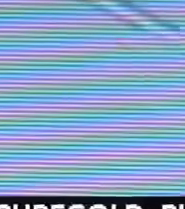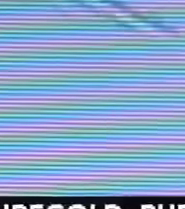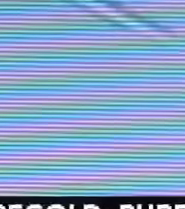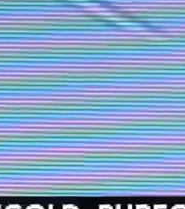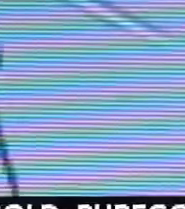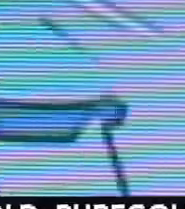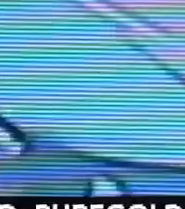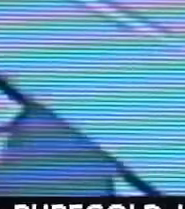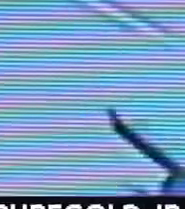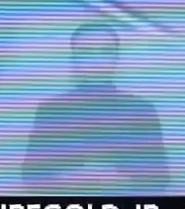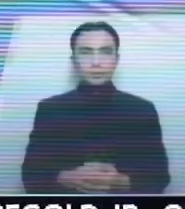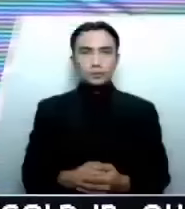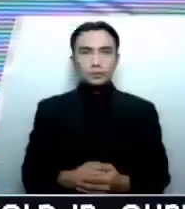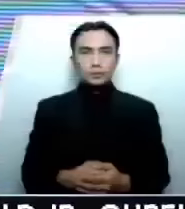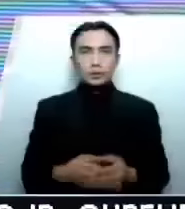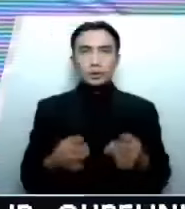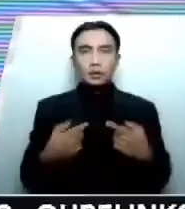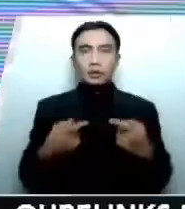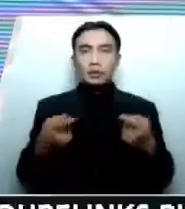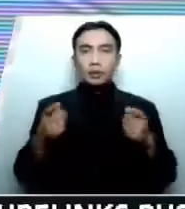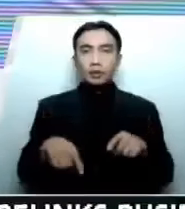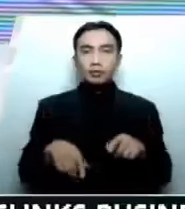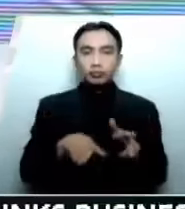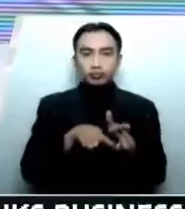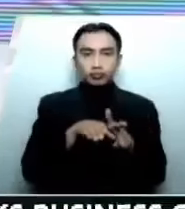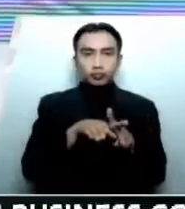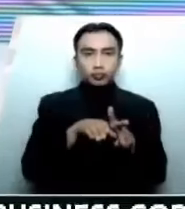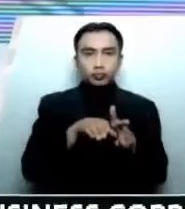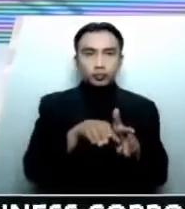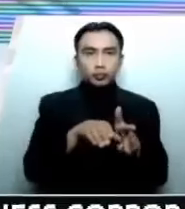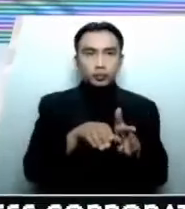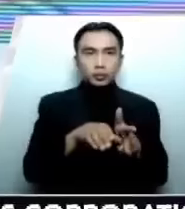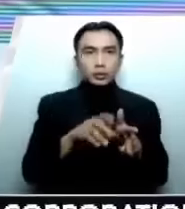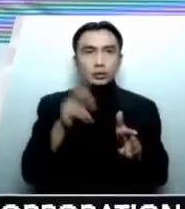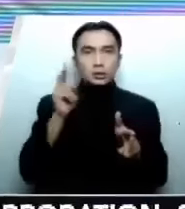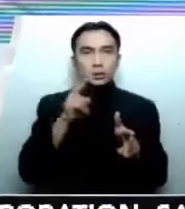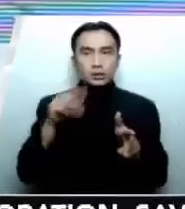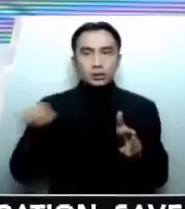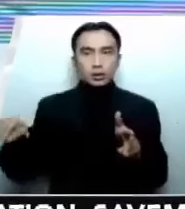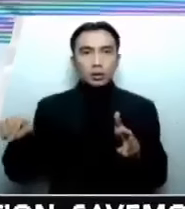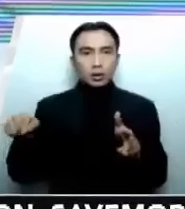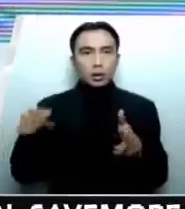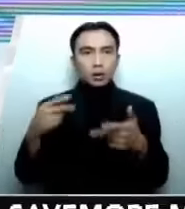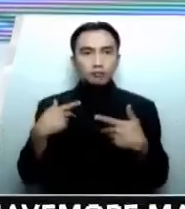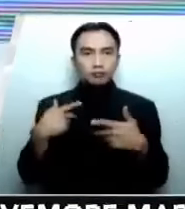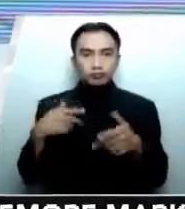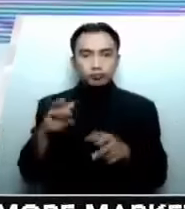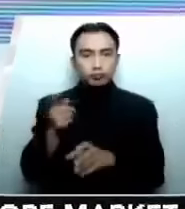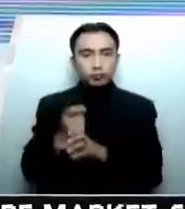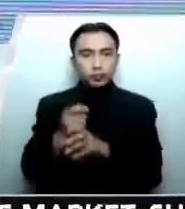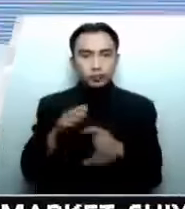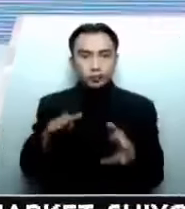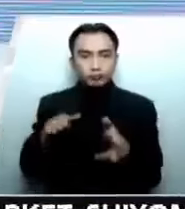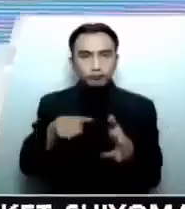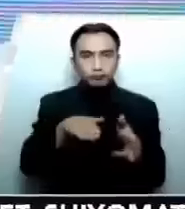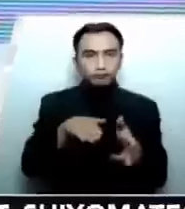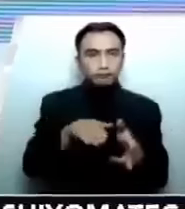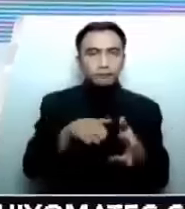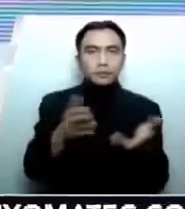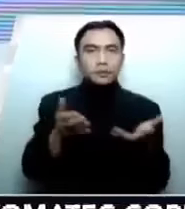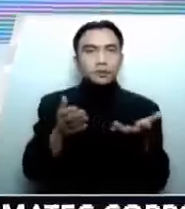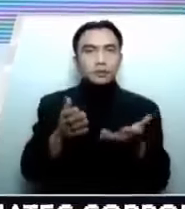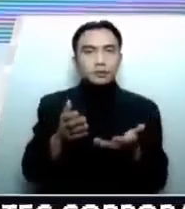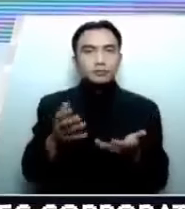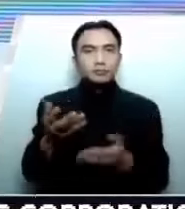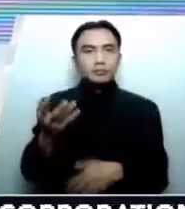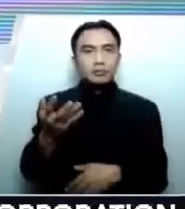Pagkalipat ng lane ng tricycle na yan, bigla itong nasagi nang nakasunod sa kanyang garbage truck sa Batangas City. Halos tumagilid ang